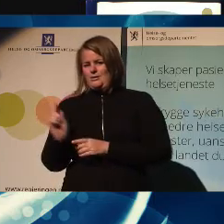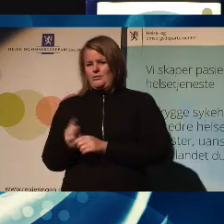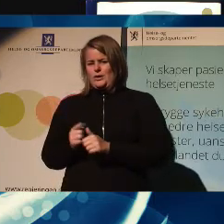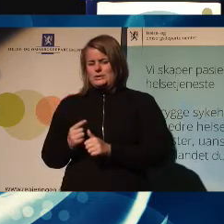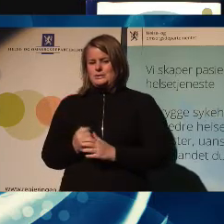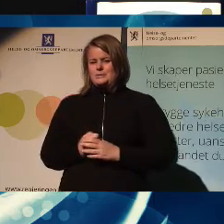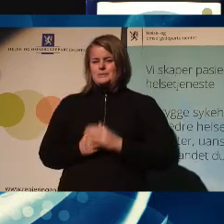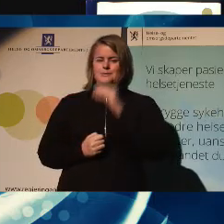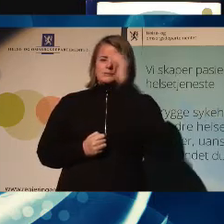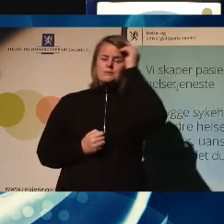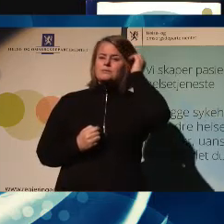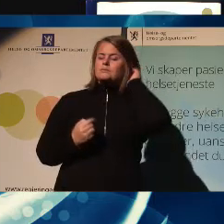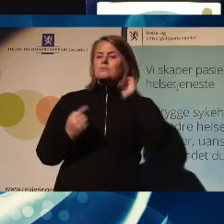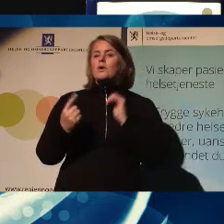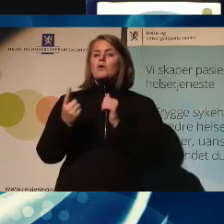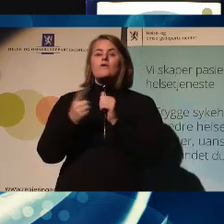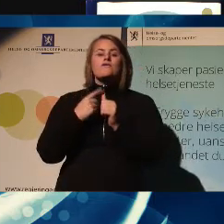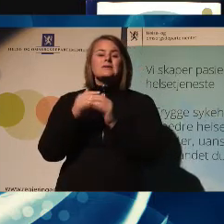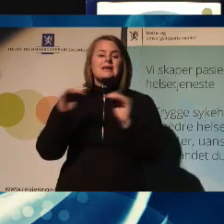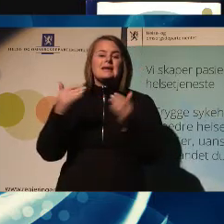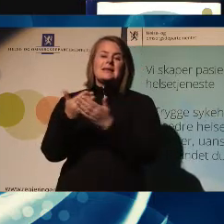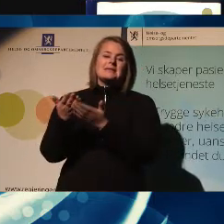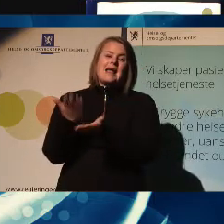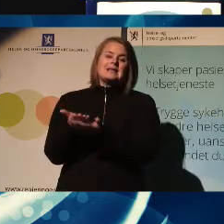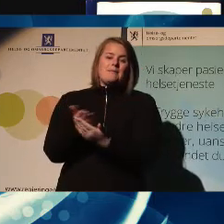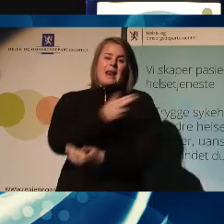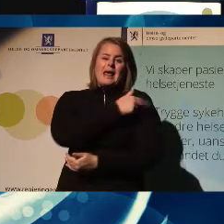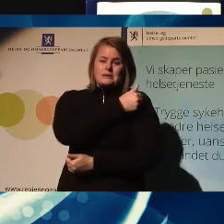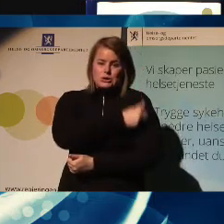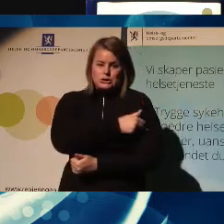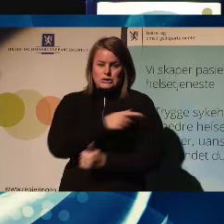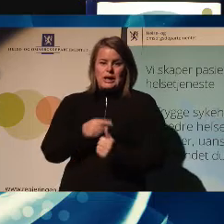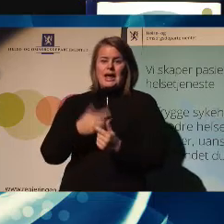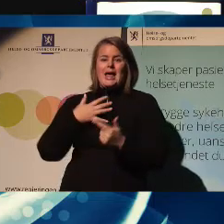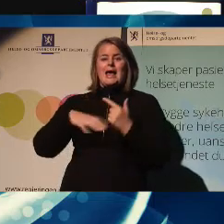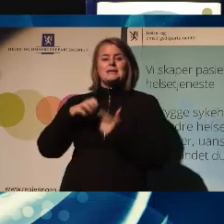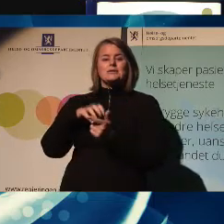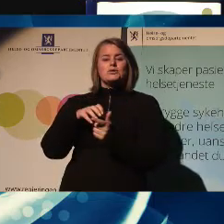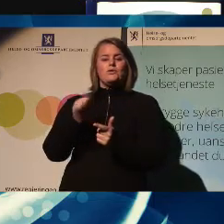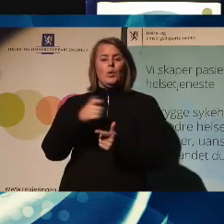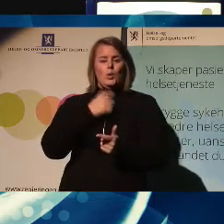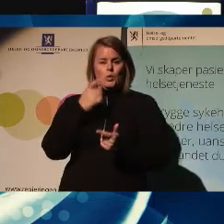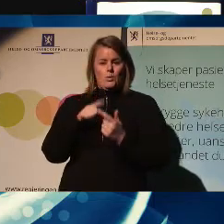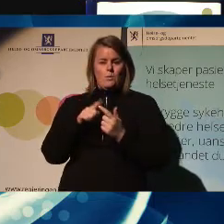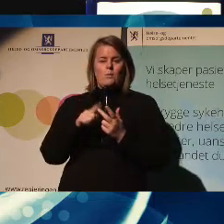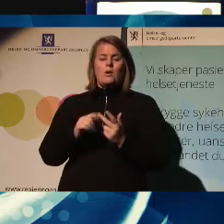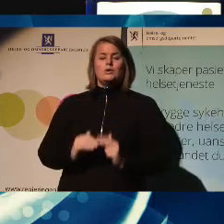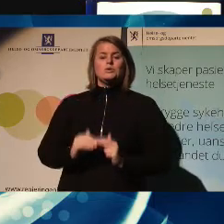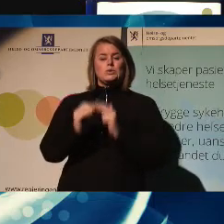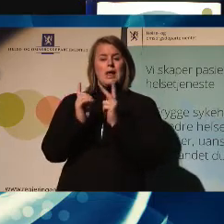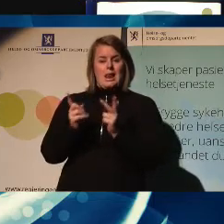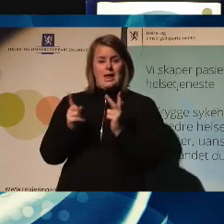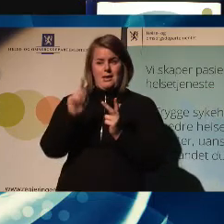Her kan jeg nevne helsesøstre, helsestasjonen for ungdom,